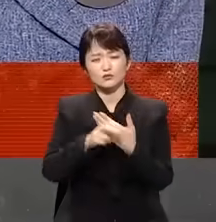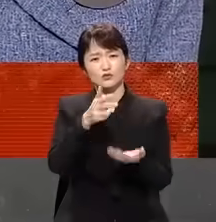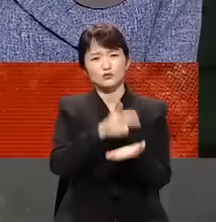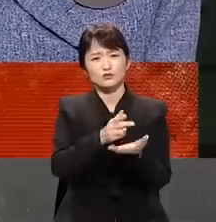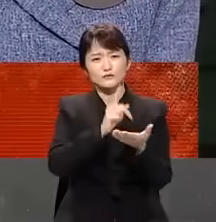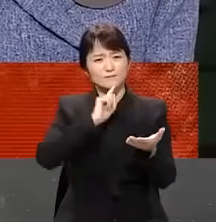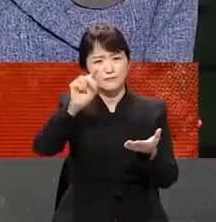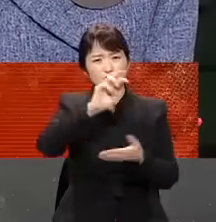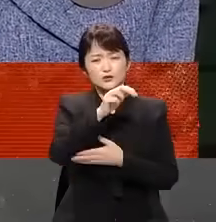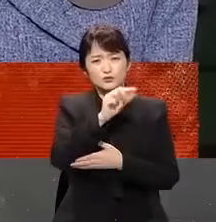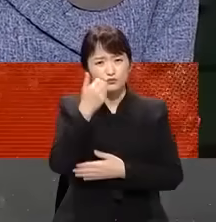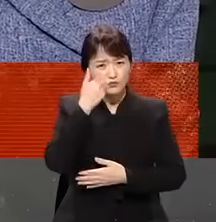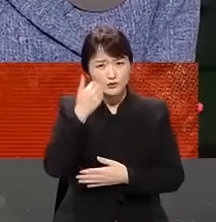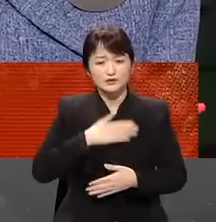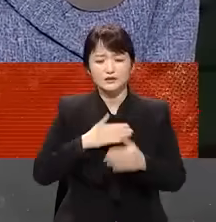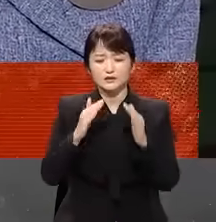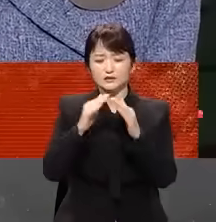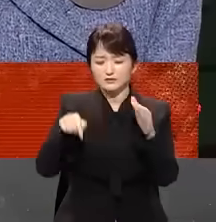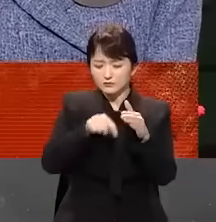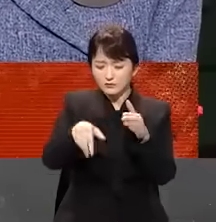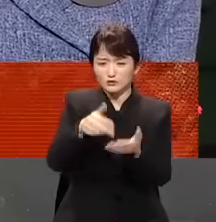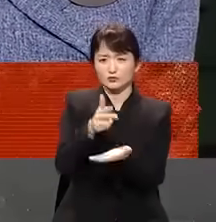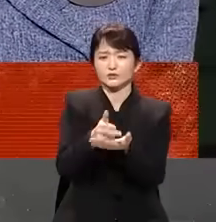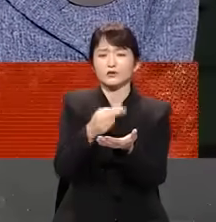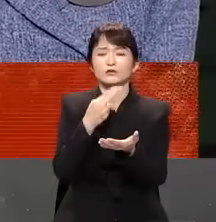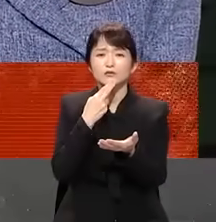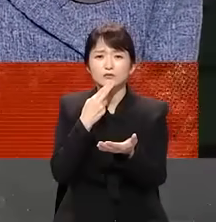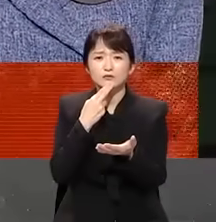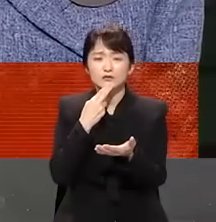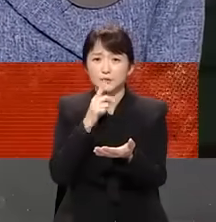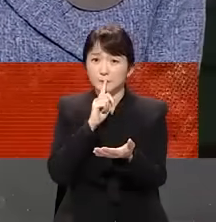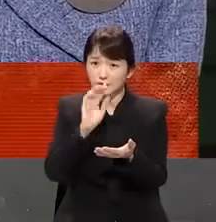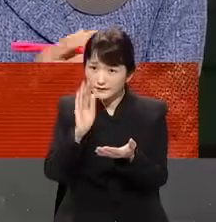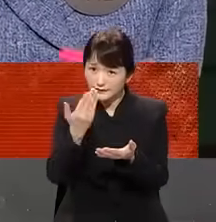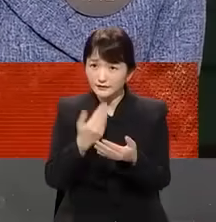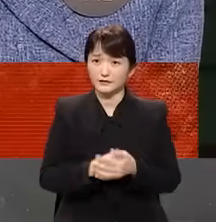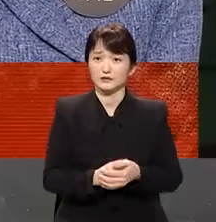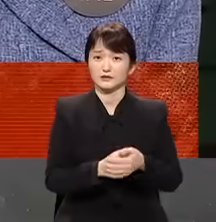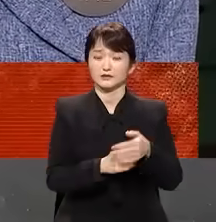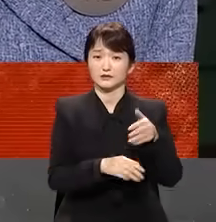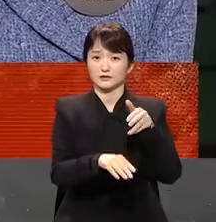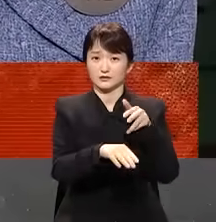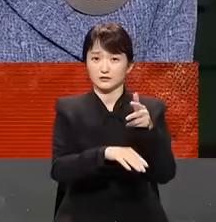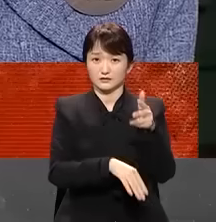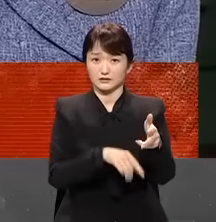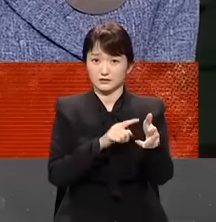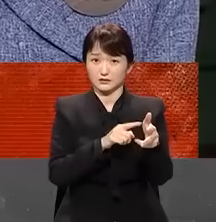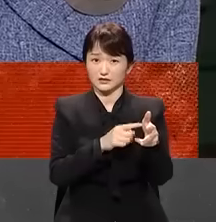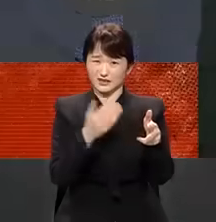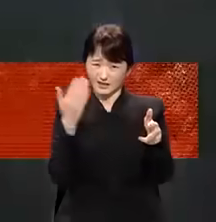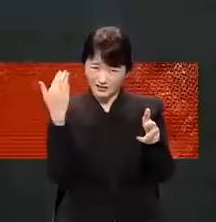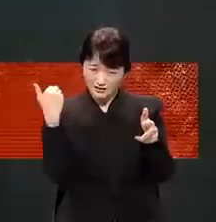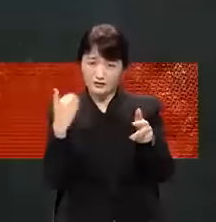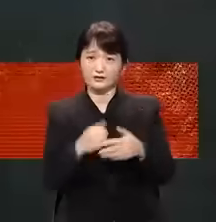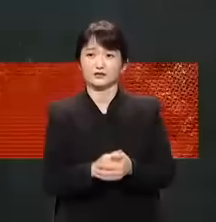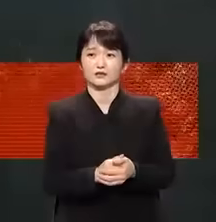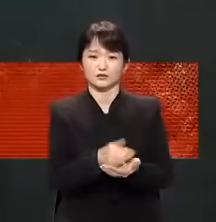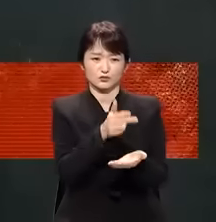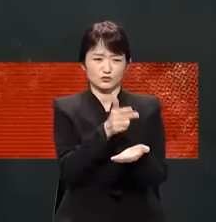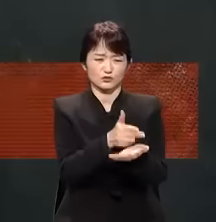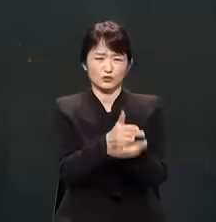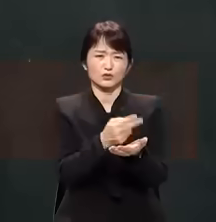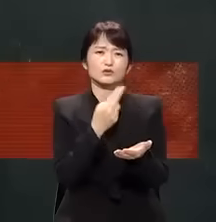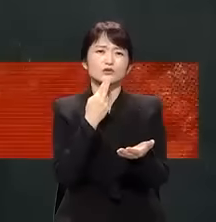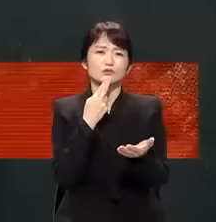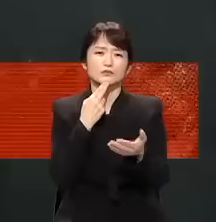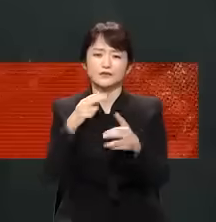내 집에 내 주차 공간이 없다는게 말이 되냐 이런 내용이 적혀 있었습니다 이차는 이전에도 주차 공간 없다는 이유로 상습적으로이 장애인 주차